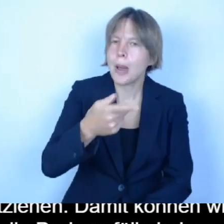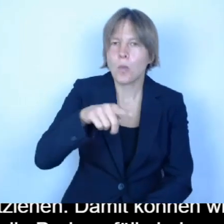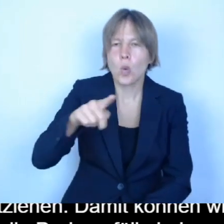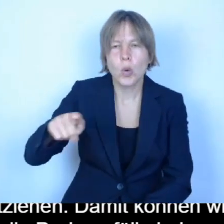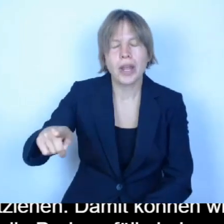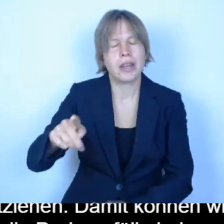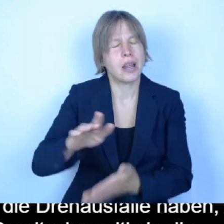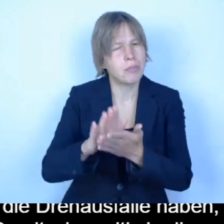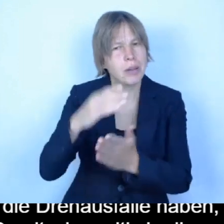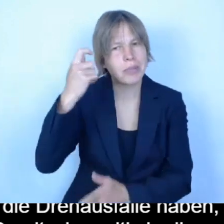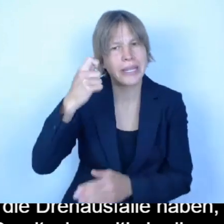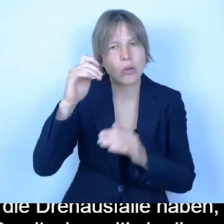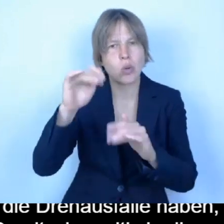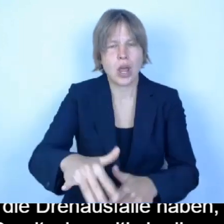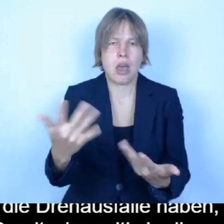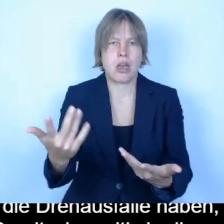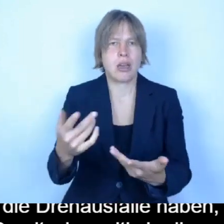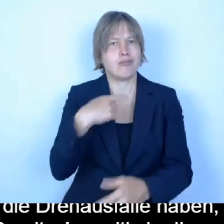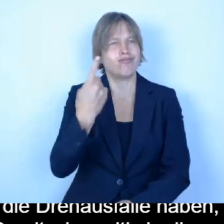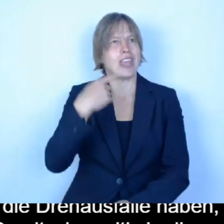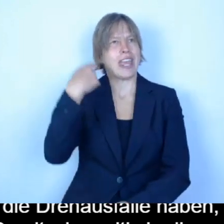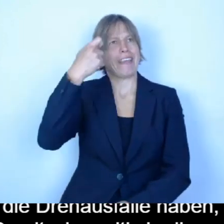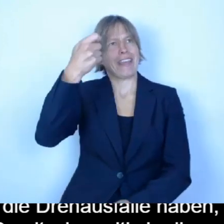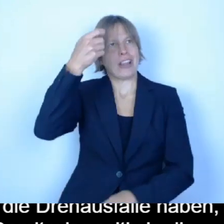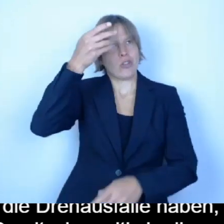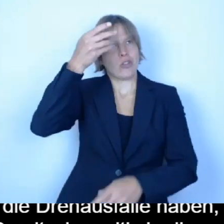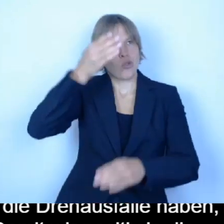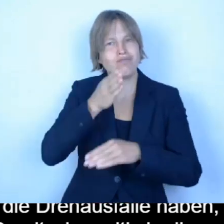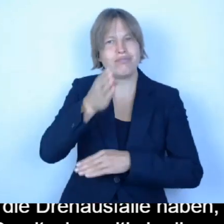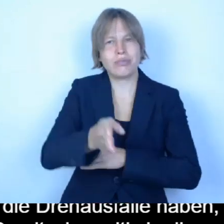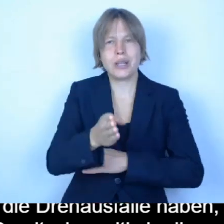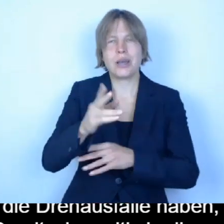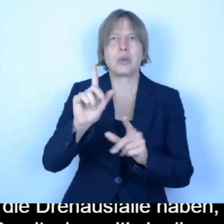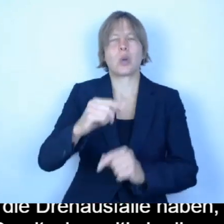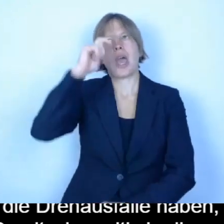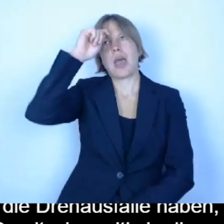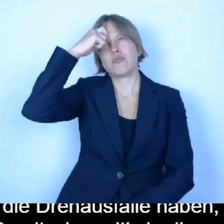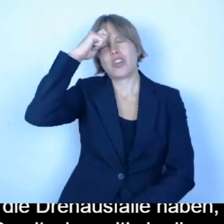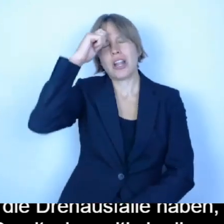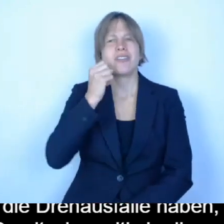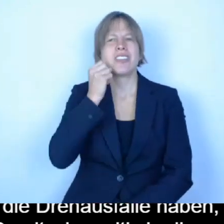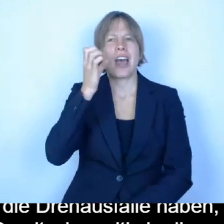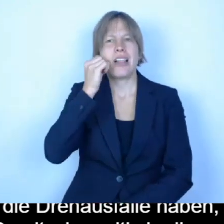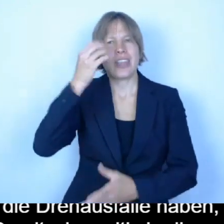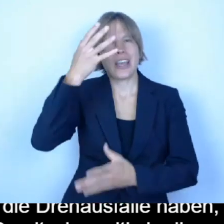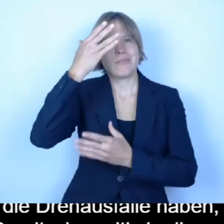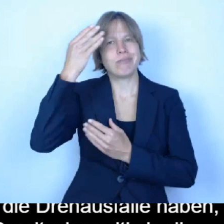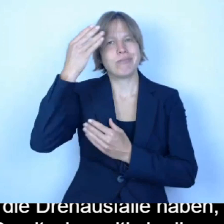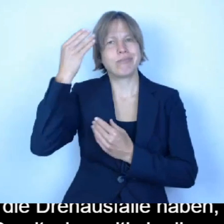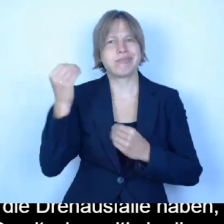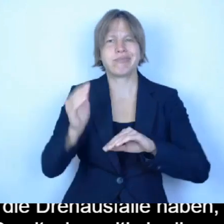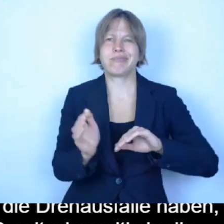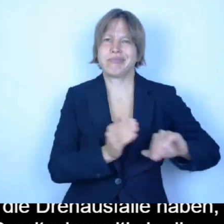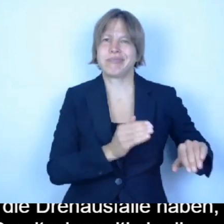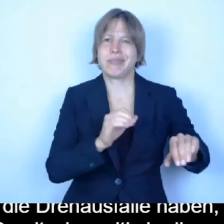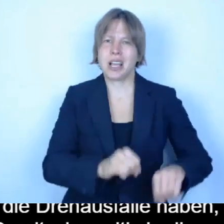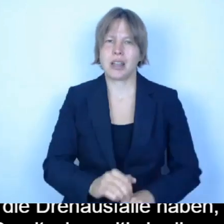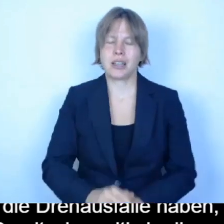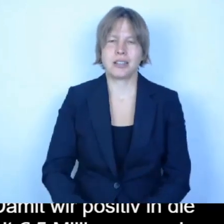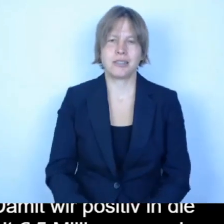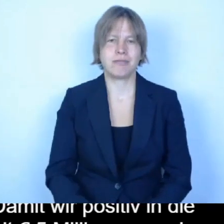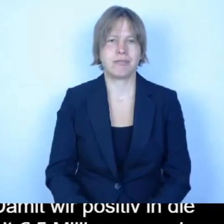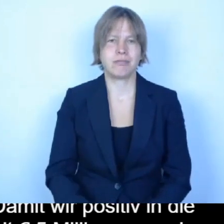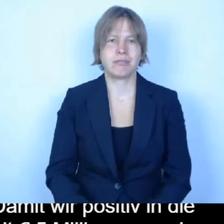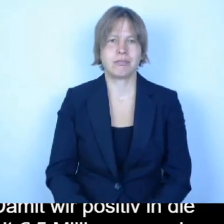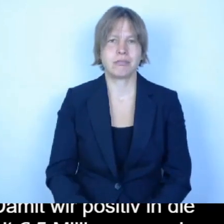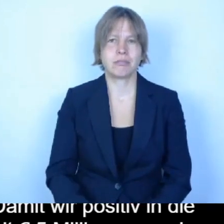Vielen Dank. Wir kommen zu Ihren Fragen. Bitte den Knopf gedrückt halten, damit die Fragen auch verständlich sind und bitte Namen und Medium auch dazu sagen,